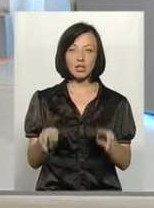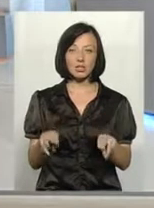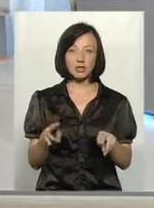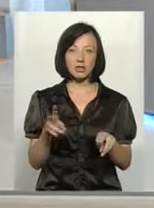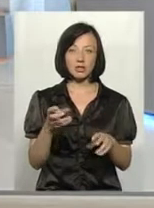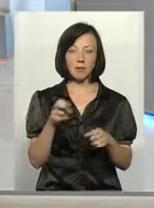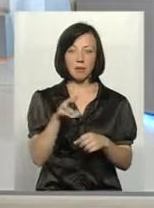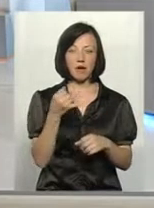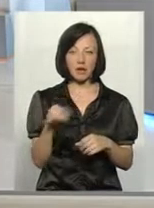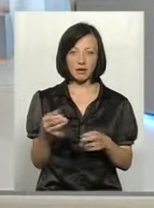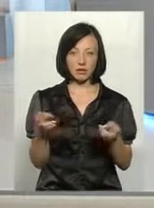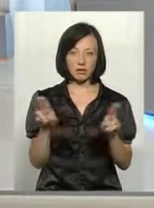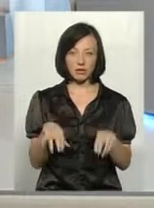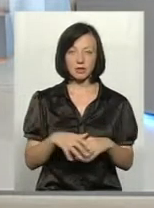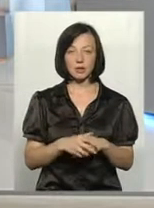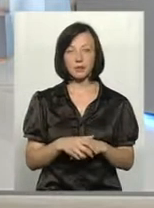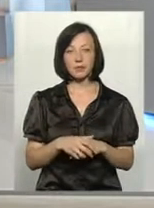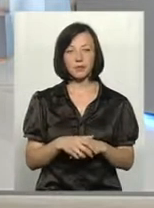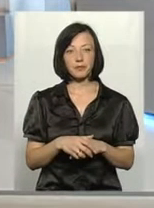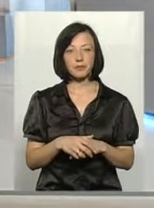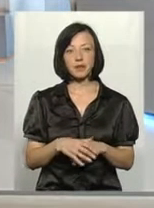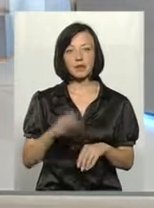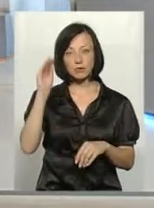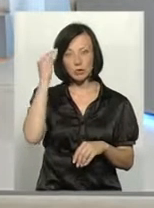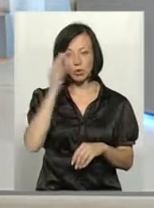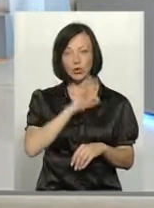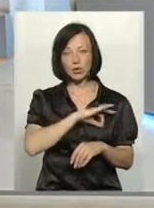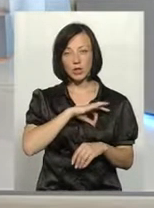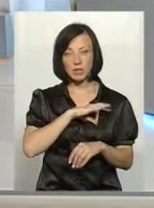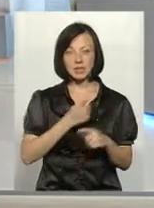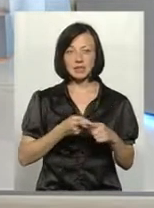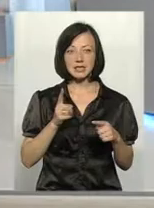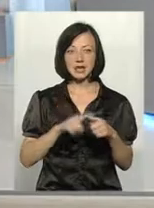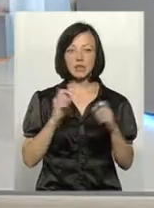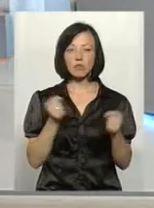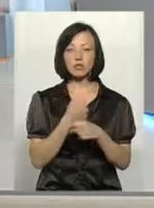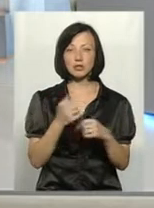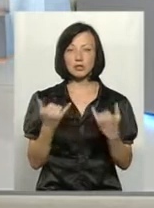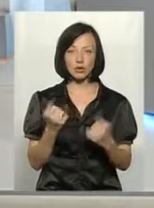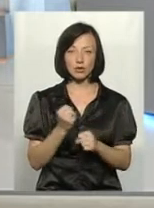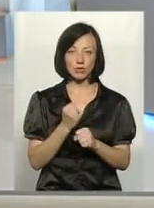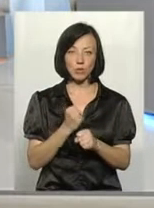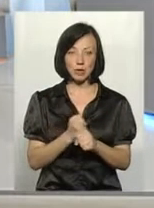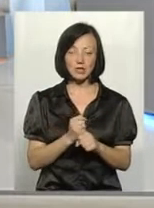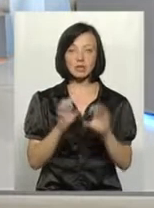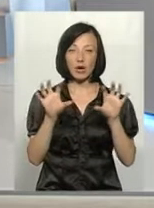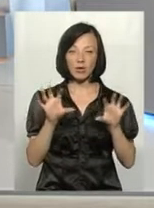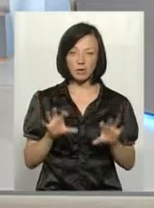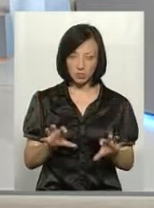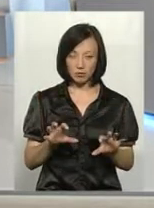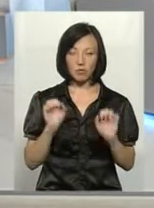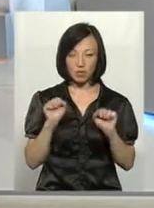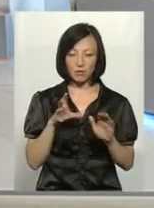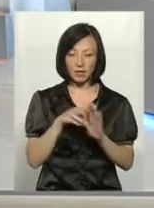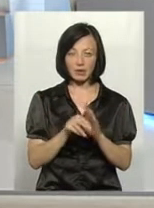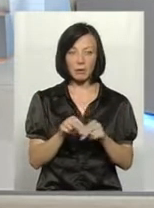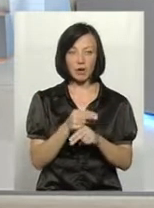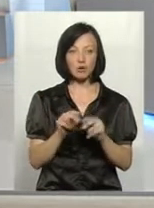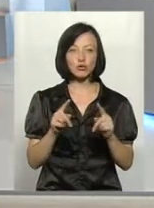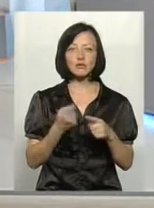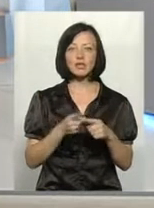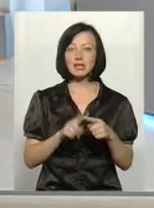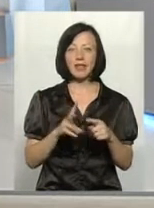невитребувані паї. До речі, з точки зору юридичної, напевно, що це неможливо сьогодні зробити, хоча законодавець міг би і внести правки. Чому саме